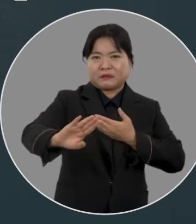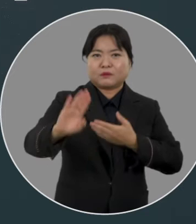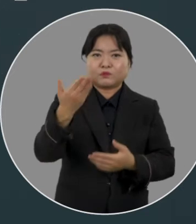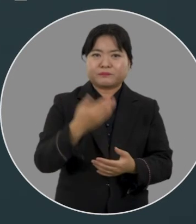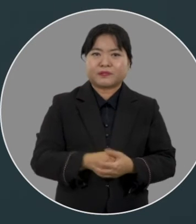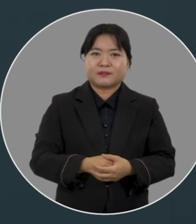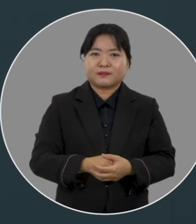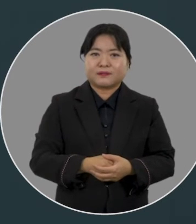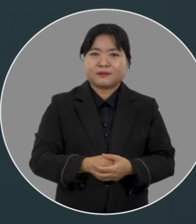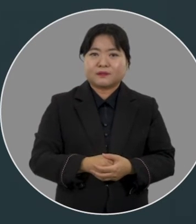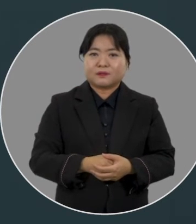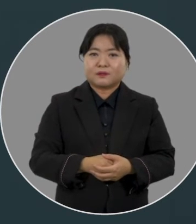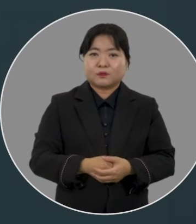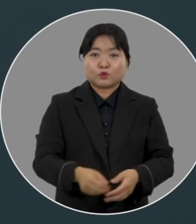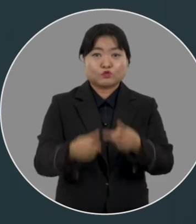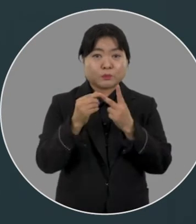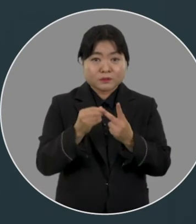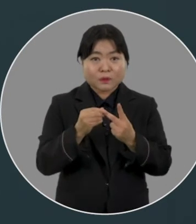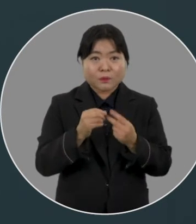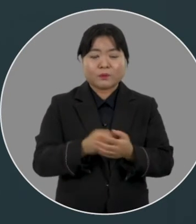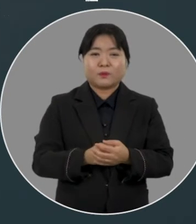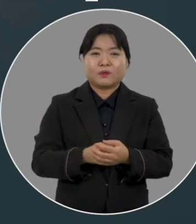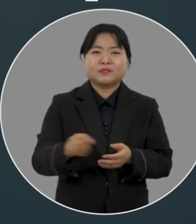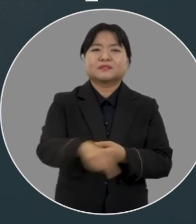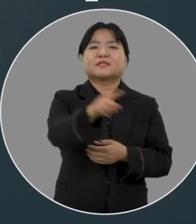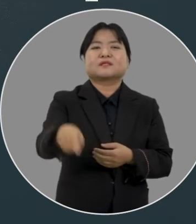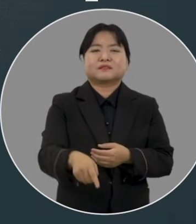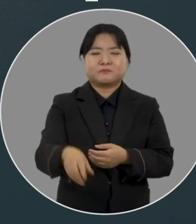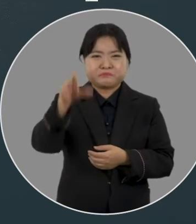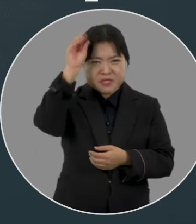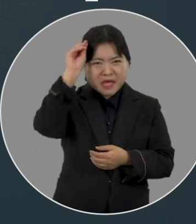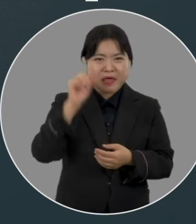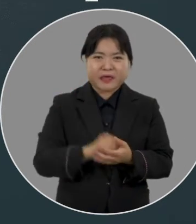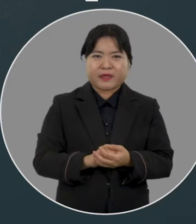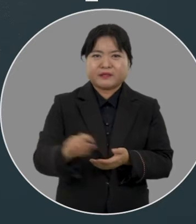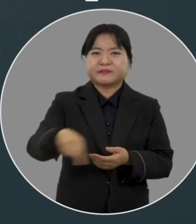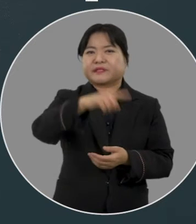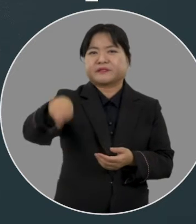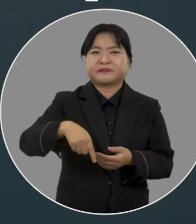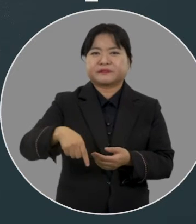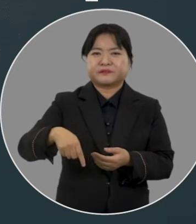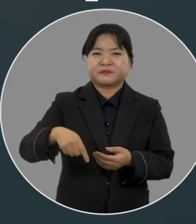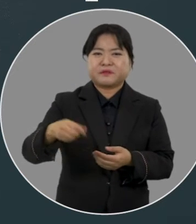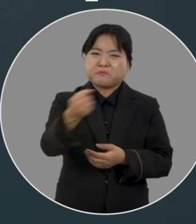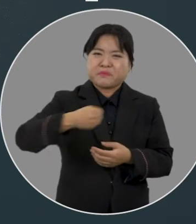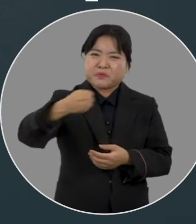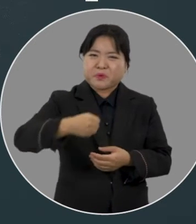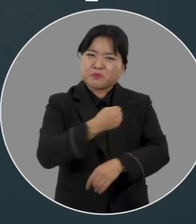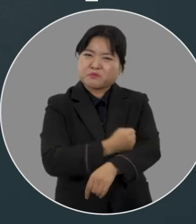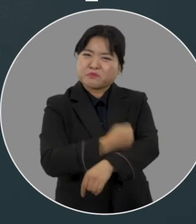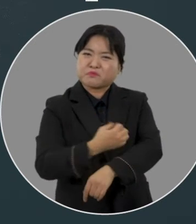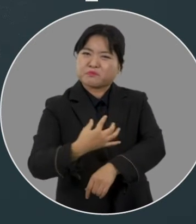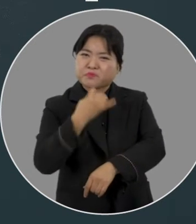되죠. 두 번째로 그러면서 쟤네들은 미개해, 쟤네들은 맷돌밖에 갈 줄 몰라